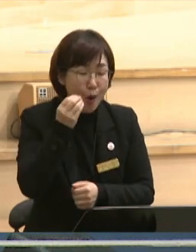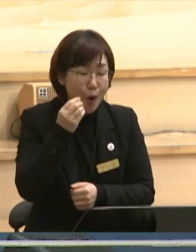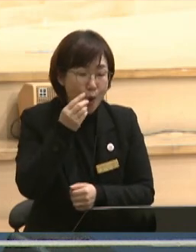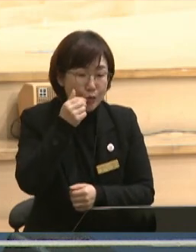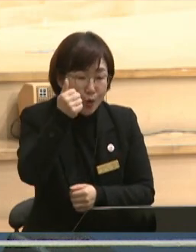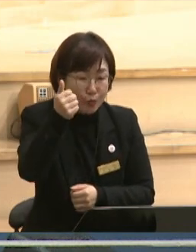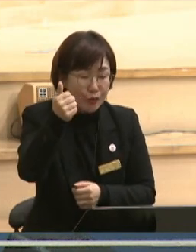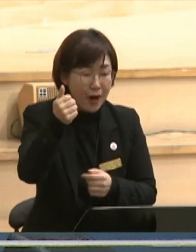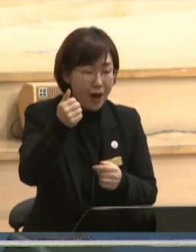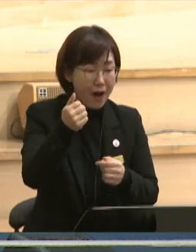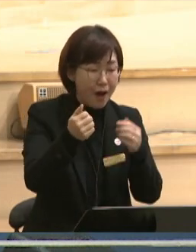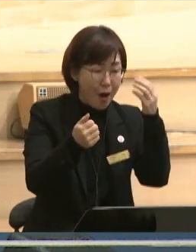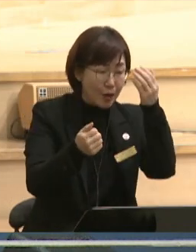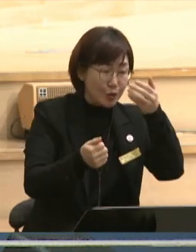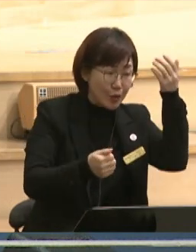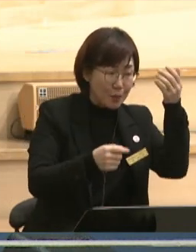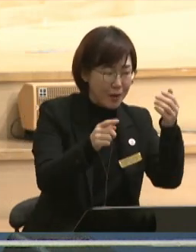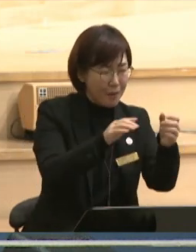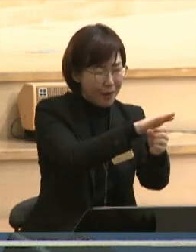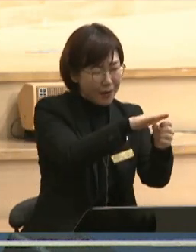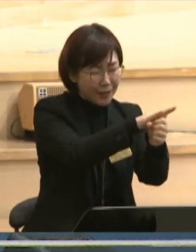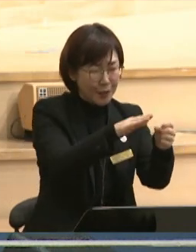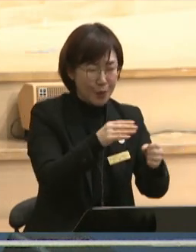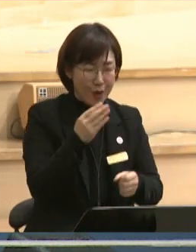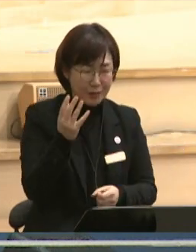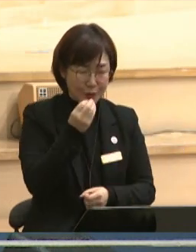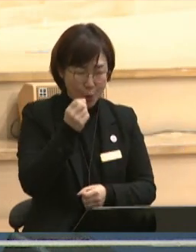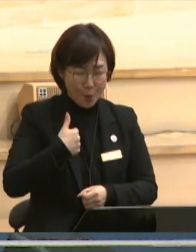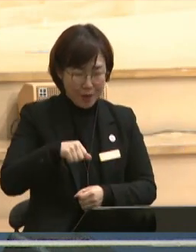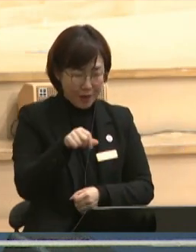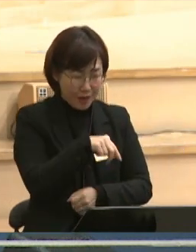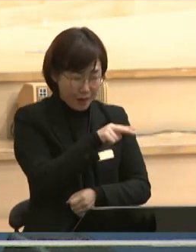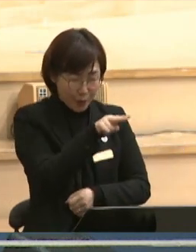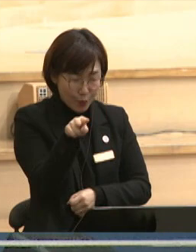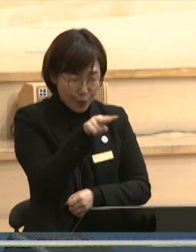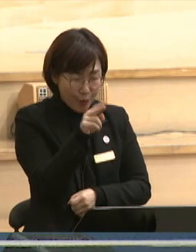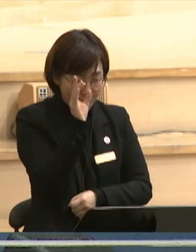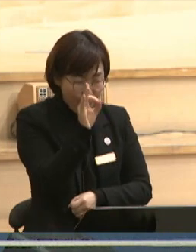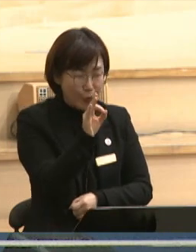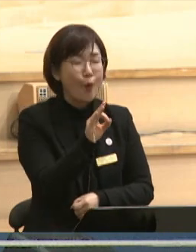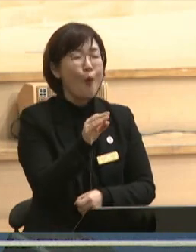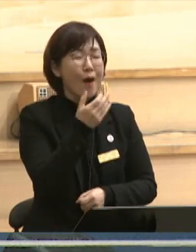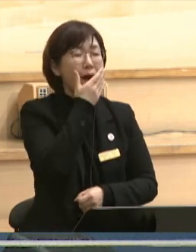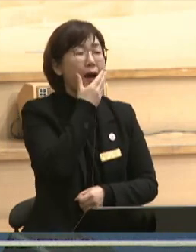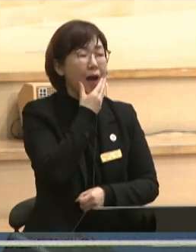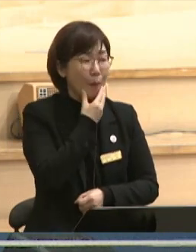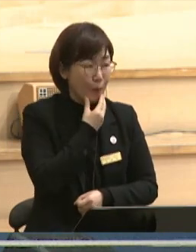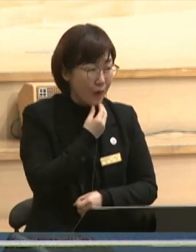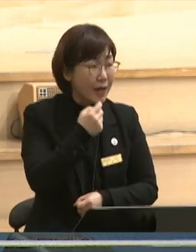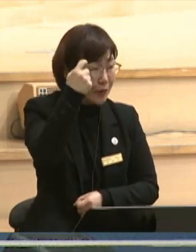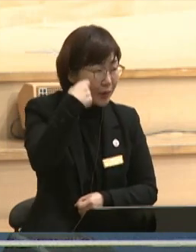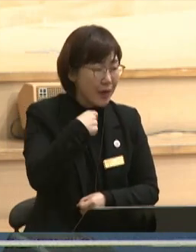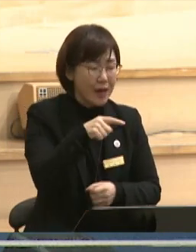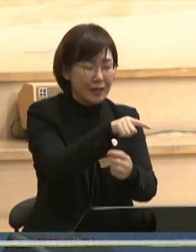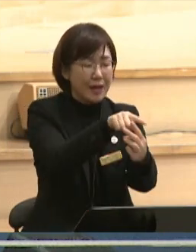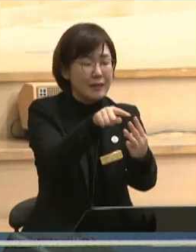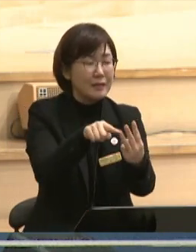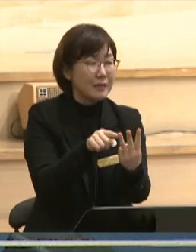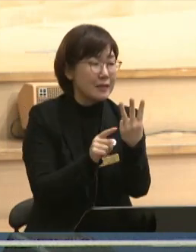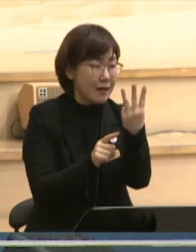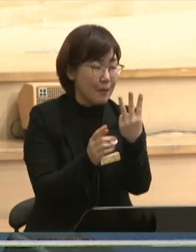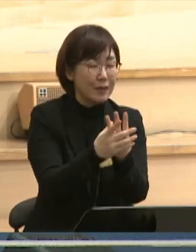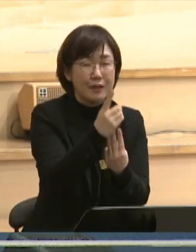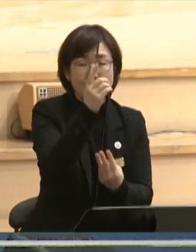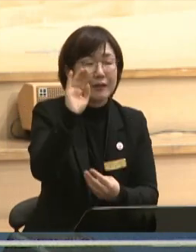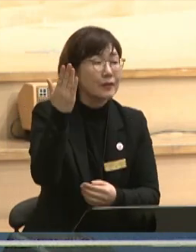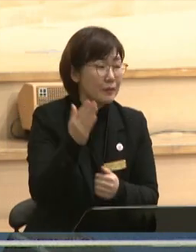사랑해도 성자 예수님이 그걸 보면서 너무 행복해야 삶이 일체가 될 수 있습니다 이해 되시나요